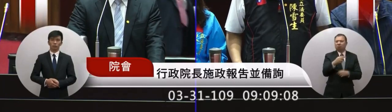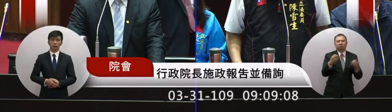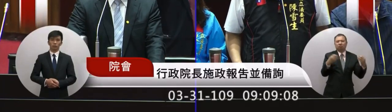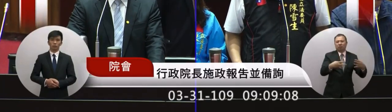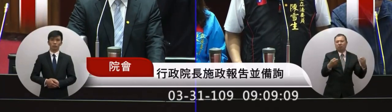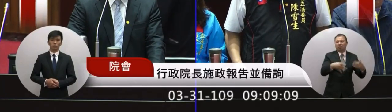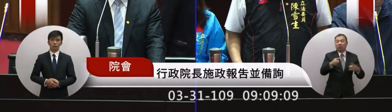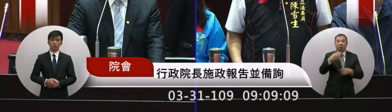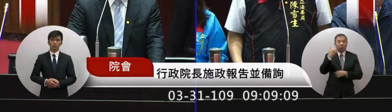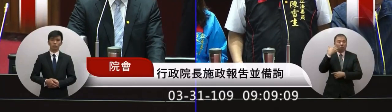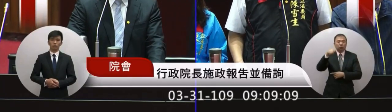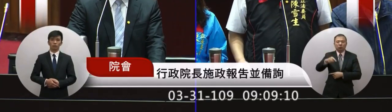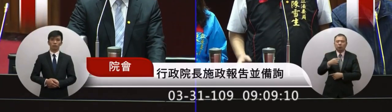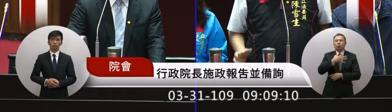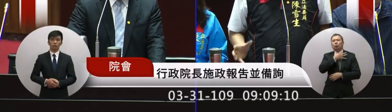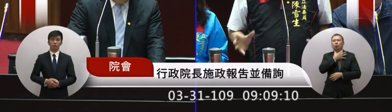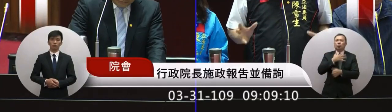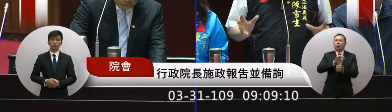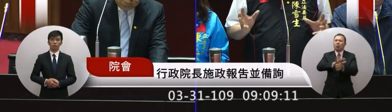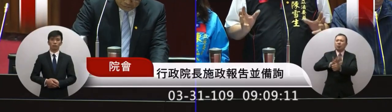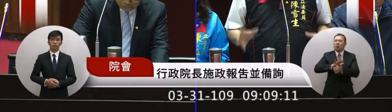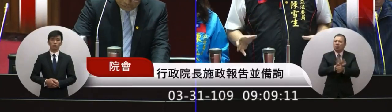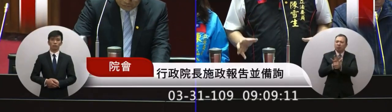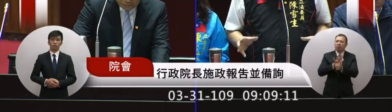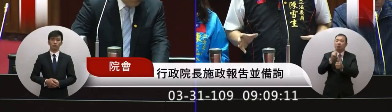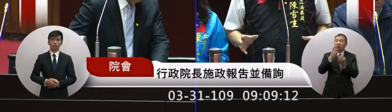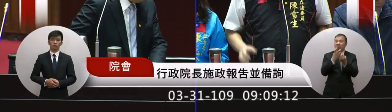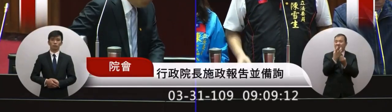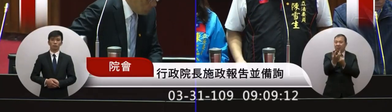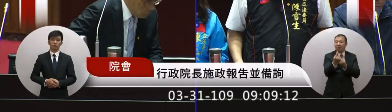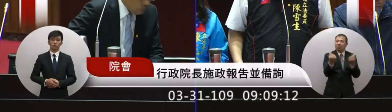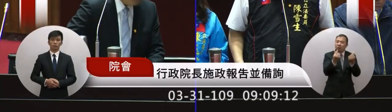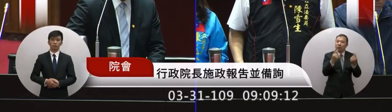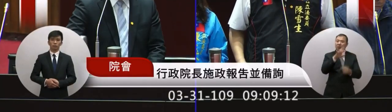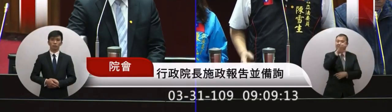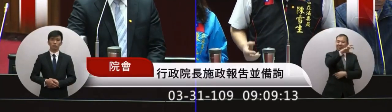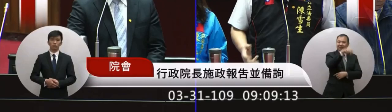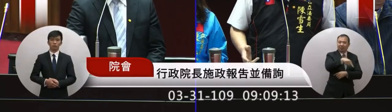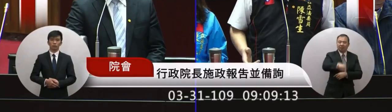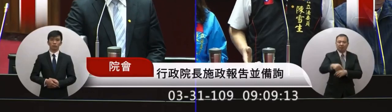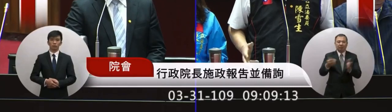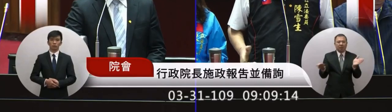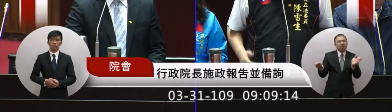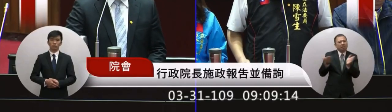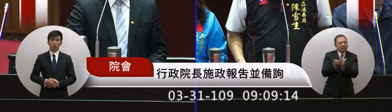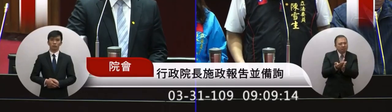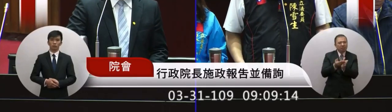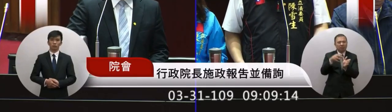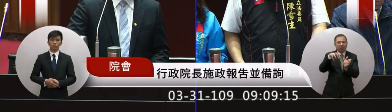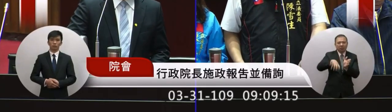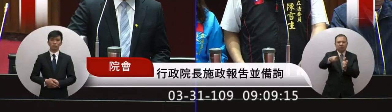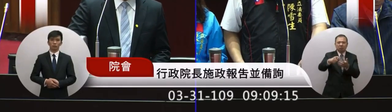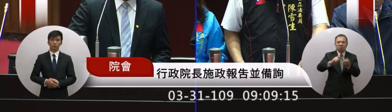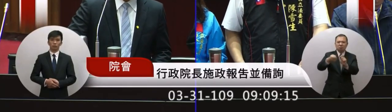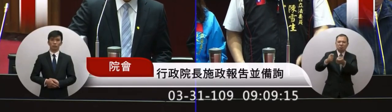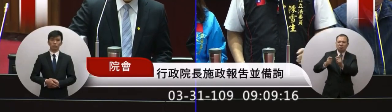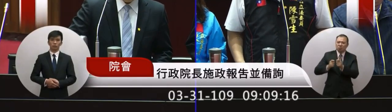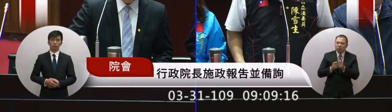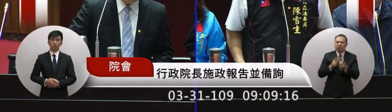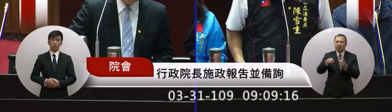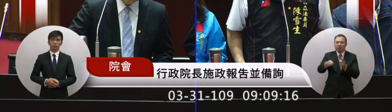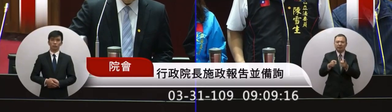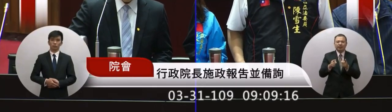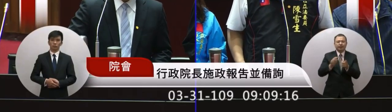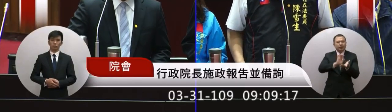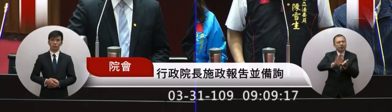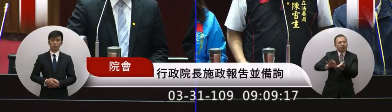的部分，大部分都针对这个机场啦、码头啦、靠港啦一些相关的